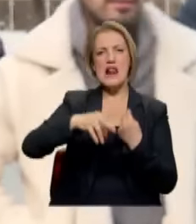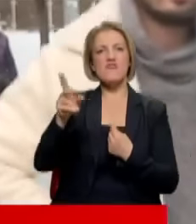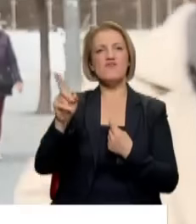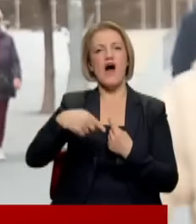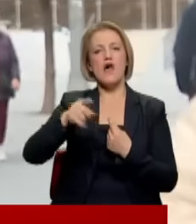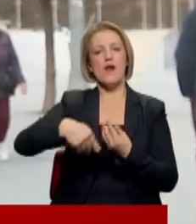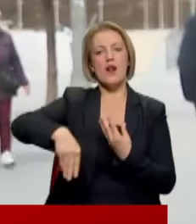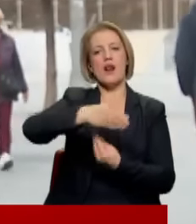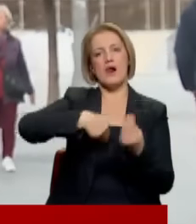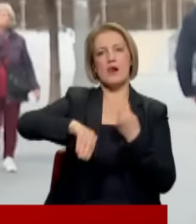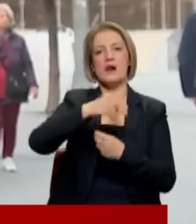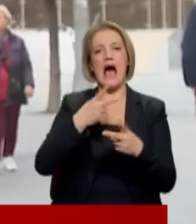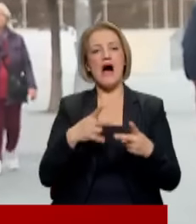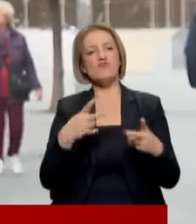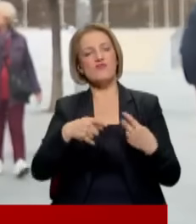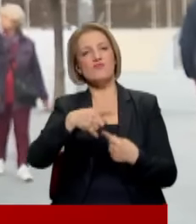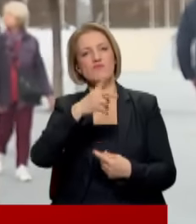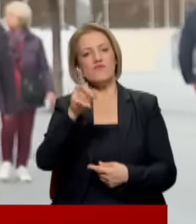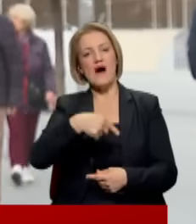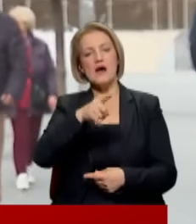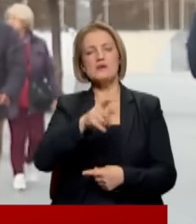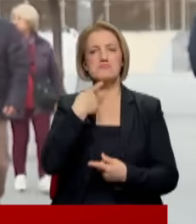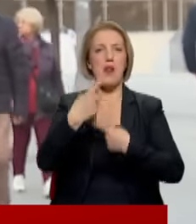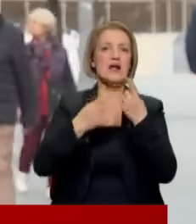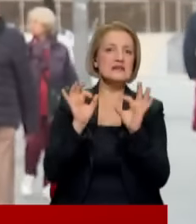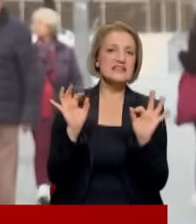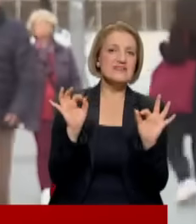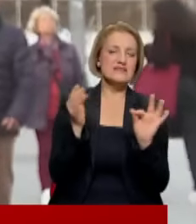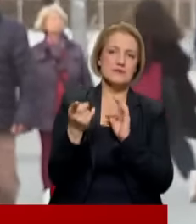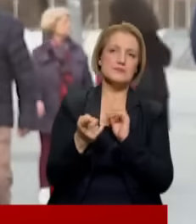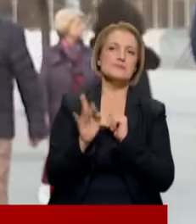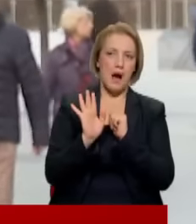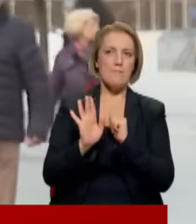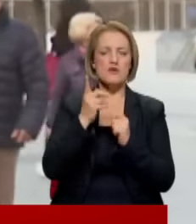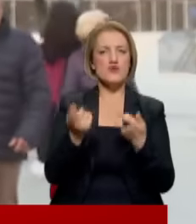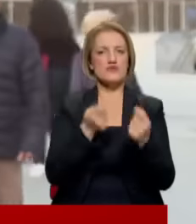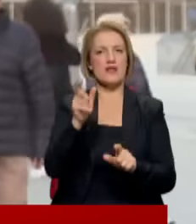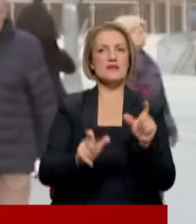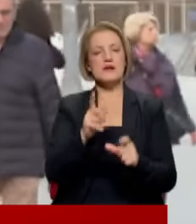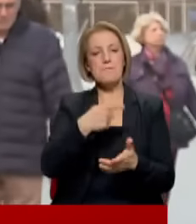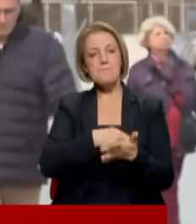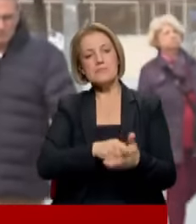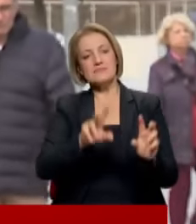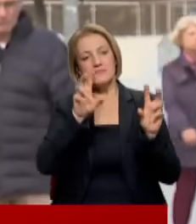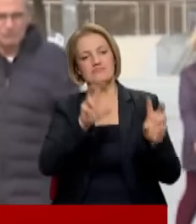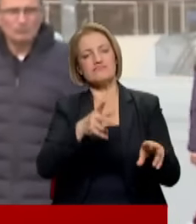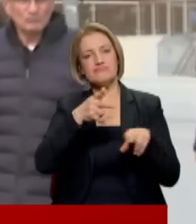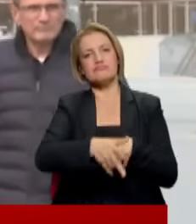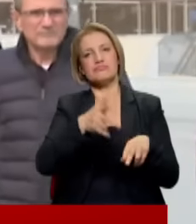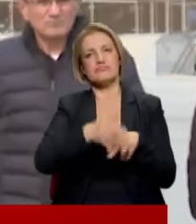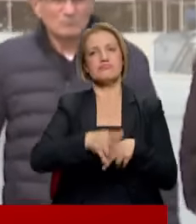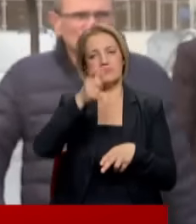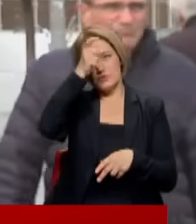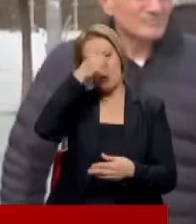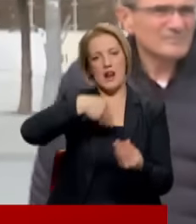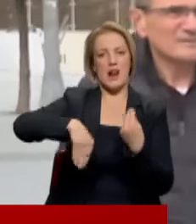uğrayan vergiler hiçbir zaman söz konusu olmuyor dile getirilmiyor ama çalışanların işte 3 kuruş maaşından kesilen vergiyle ülkenin